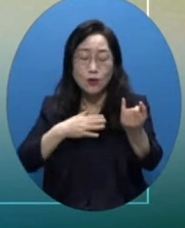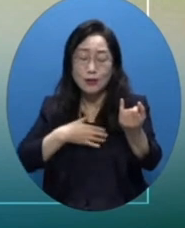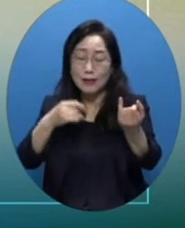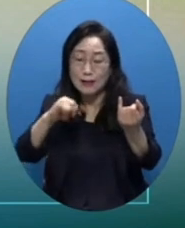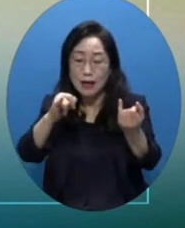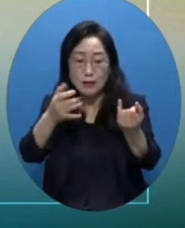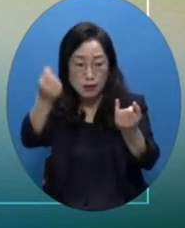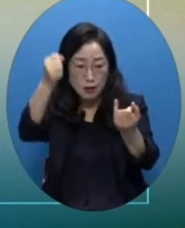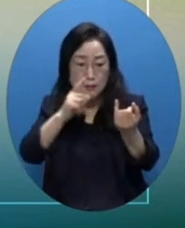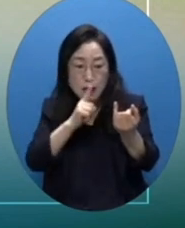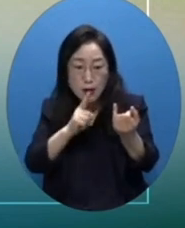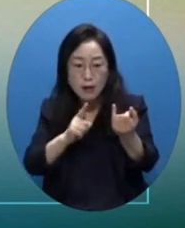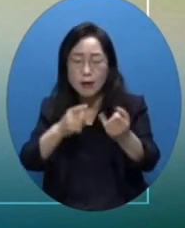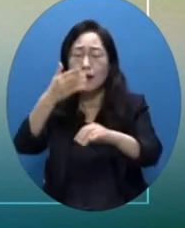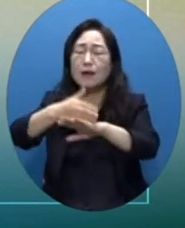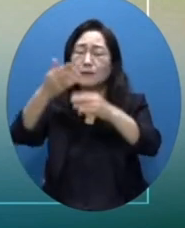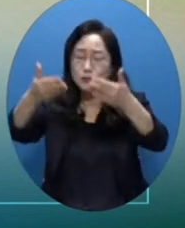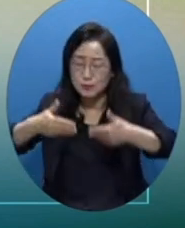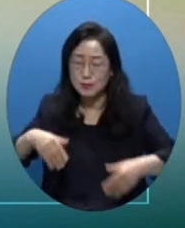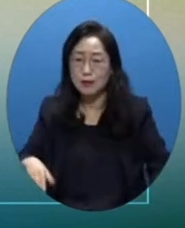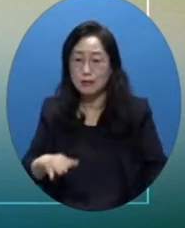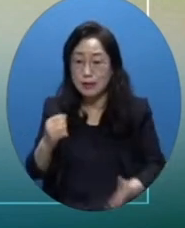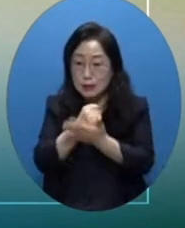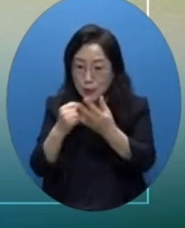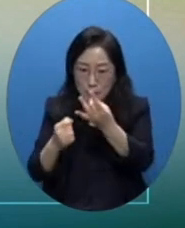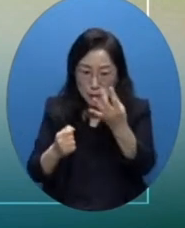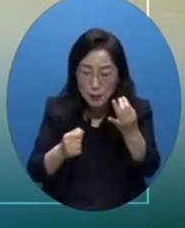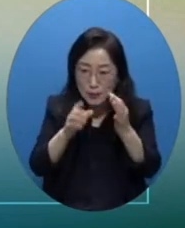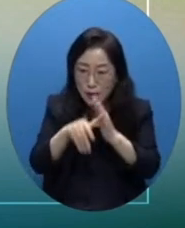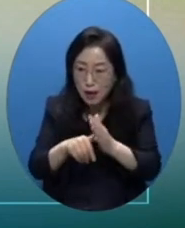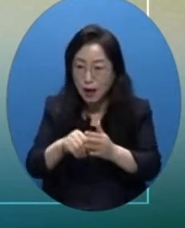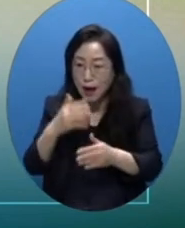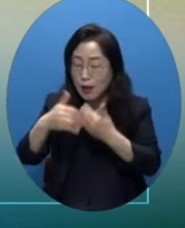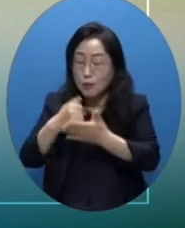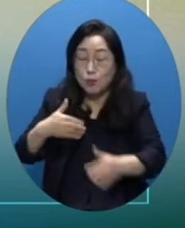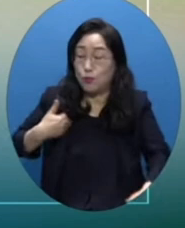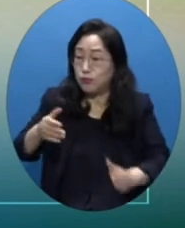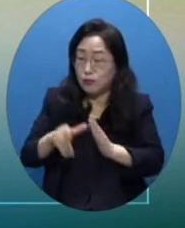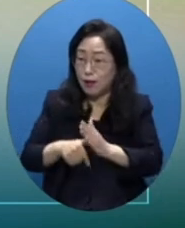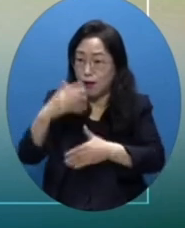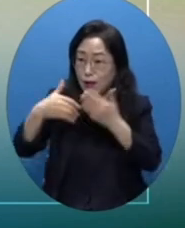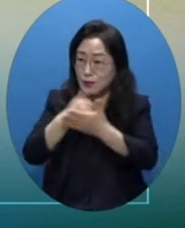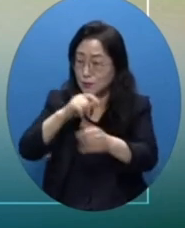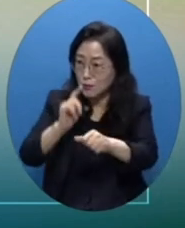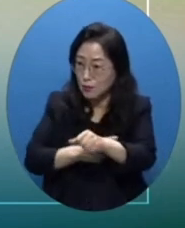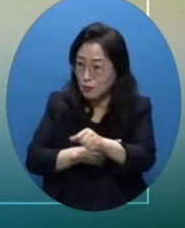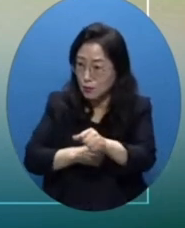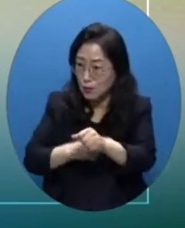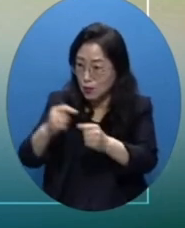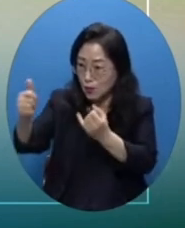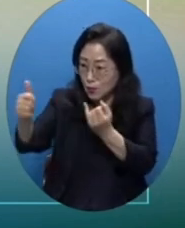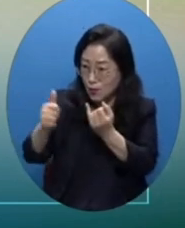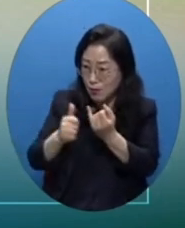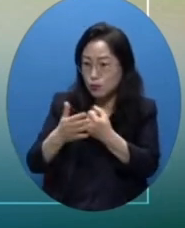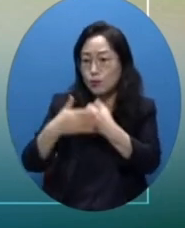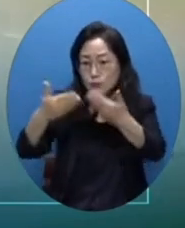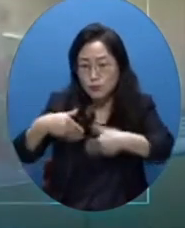해주시니 감사해요. 전보러 다녔을 때에도 하나님을 모를 때에도 제 손을 잡아주신 하나님 감사해요.